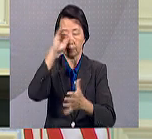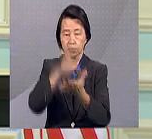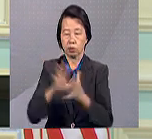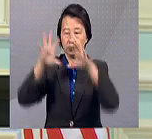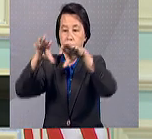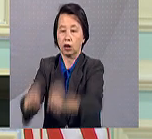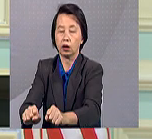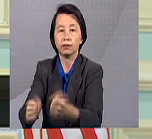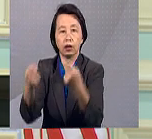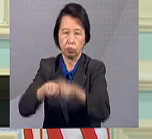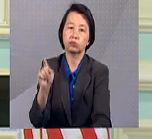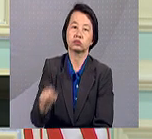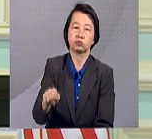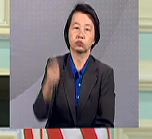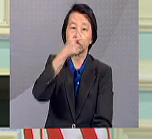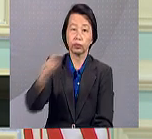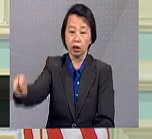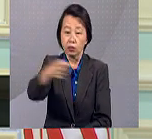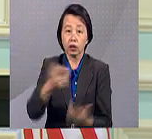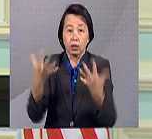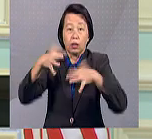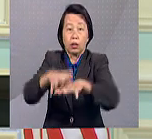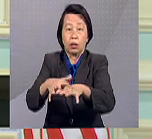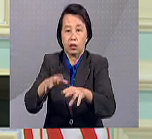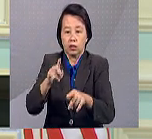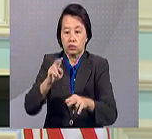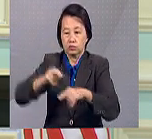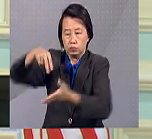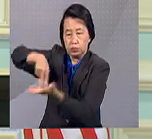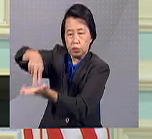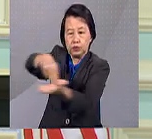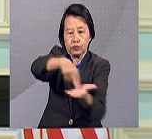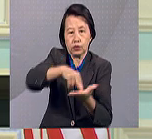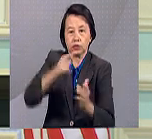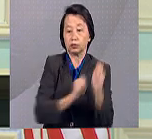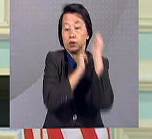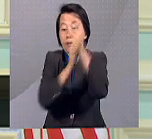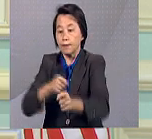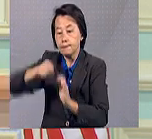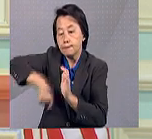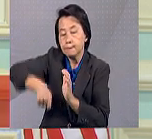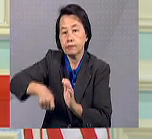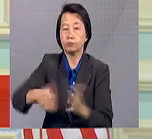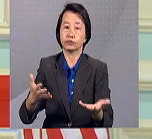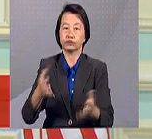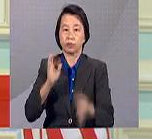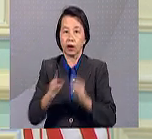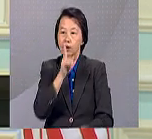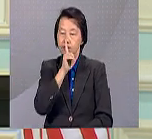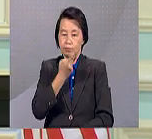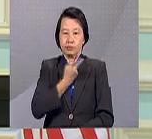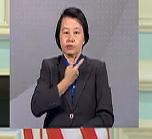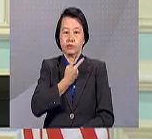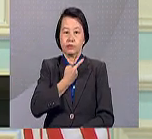itu berlaku kerana mereka berkumpul beramai-ramai untuk memancing. Jadi kalau senyap-senyap seorang-seorang pergi